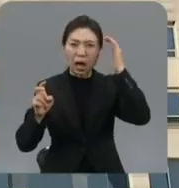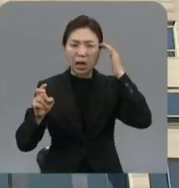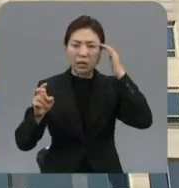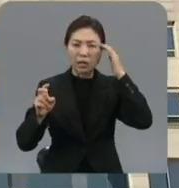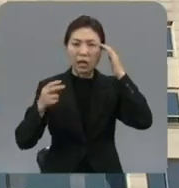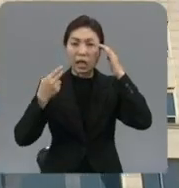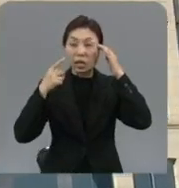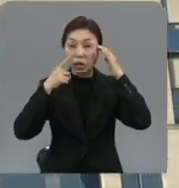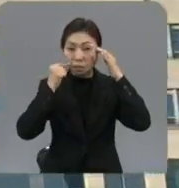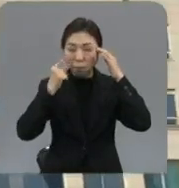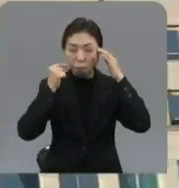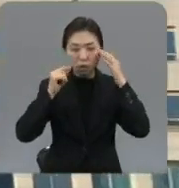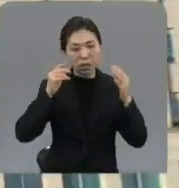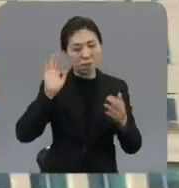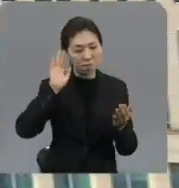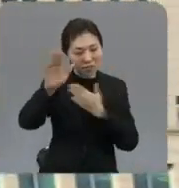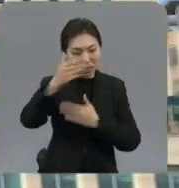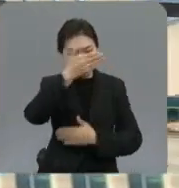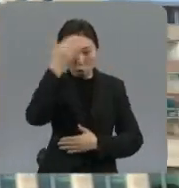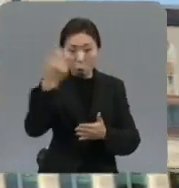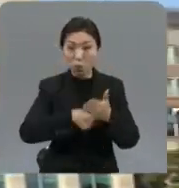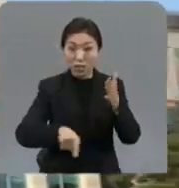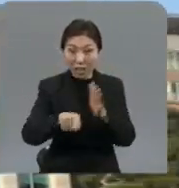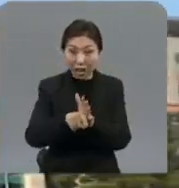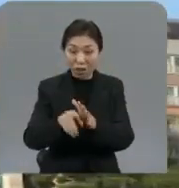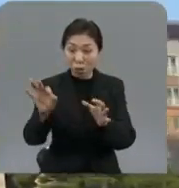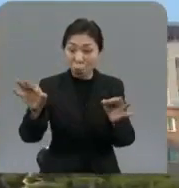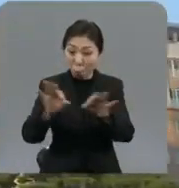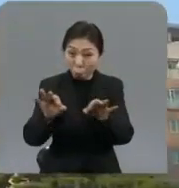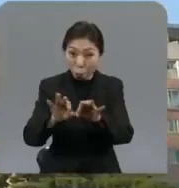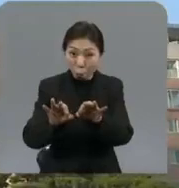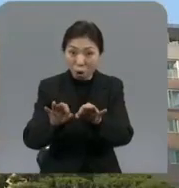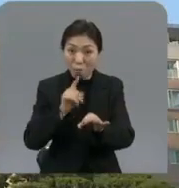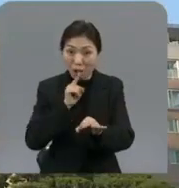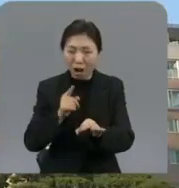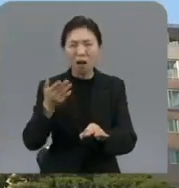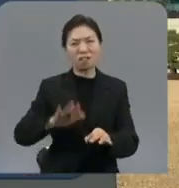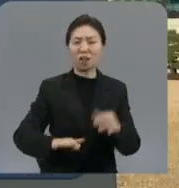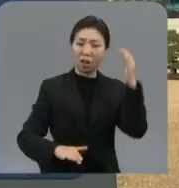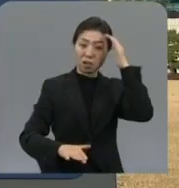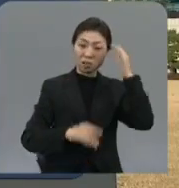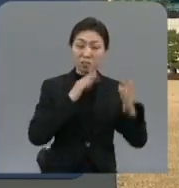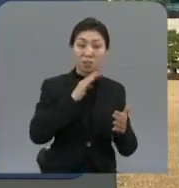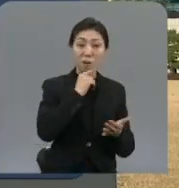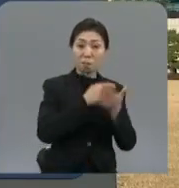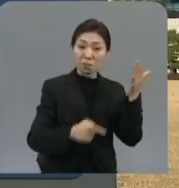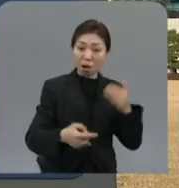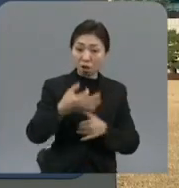grogne risque de monter chez les sud-coréens et cela ne fera qu'envenimer les choses entre les deux voisins